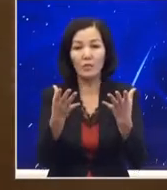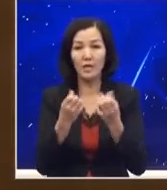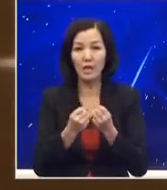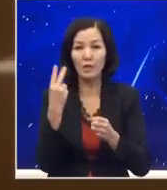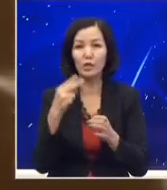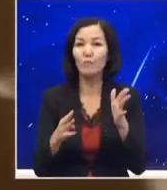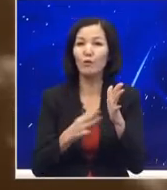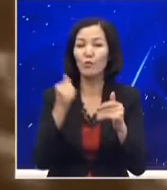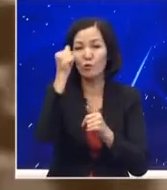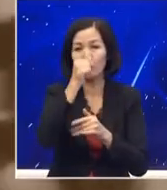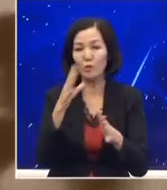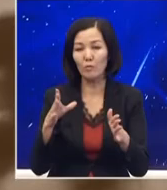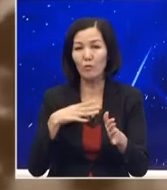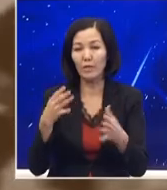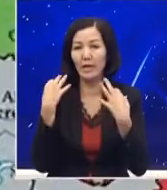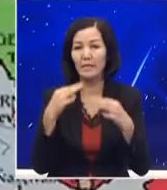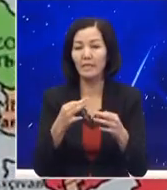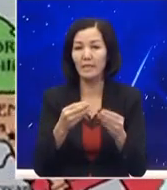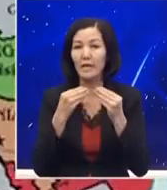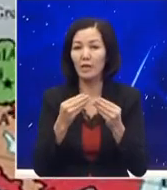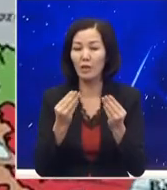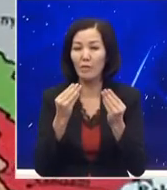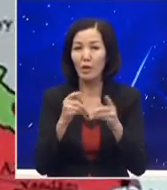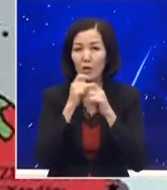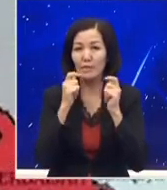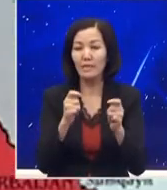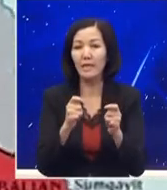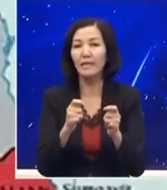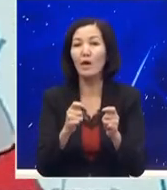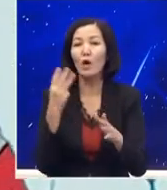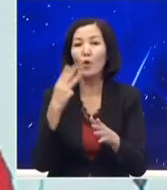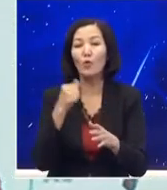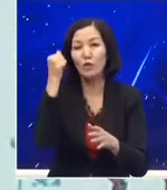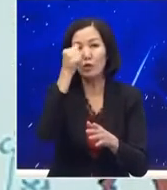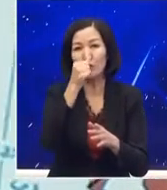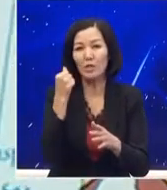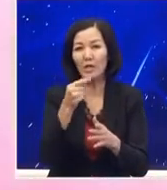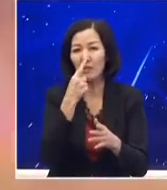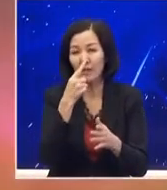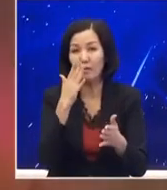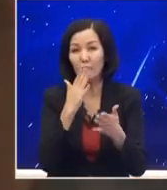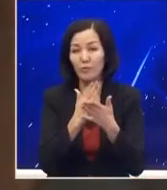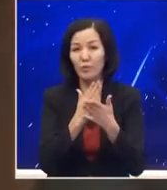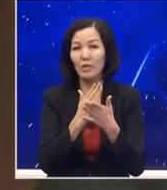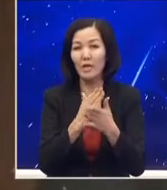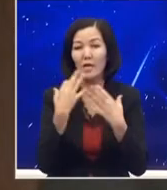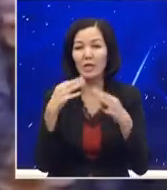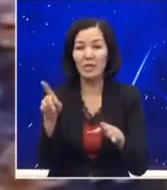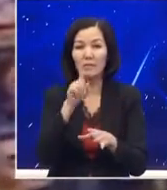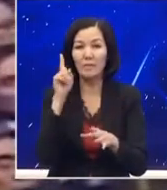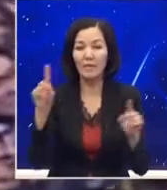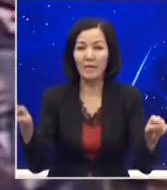жыл. Азаттық қазаққа ғажап құт сыйлады. Ширек ғасыр ішінде Қазақстан жаңа әрі жас мемлекет ретінде өзін